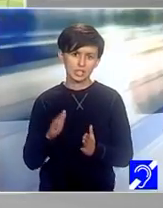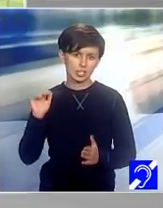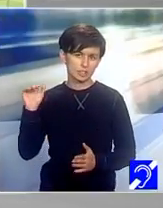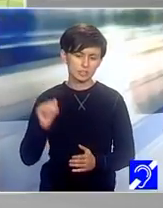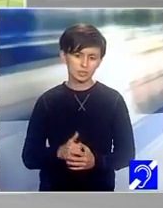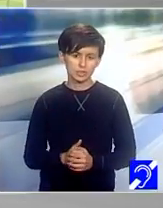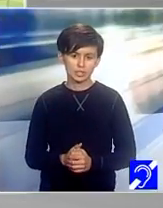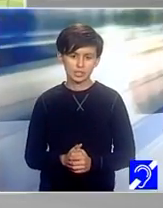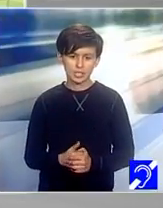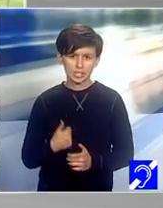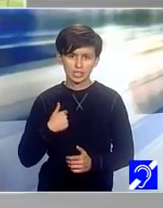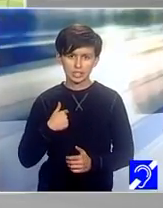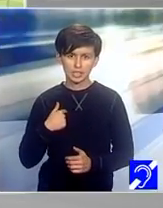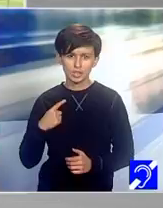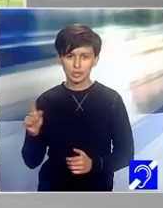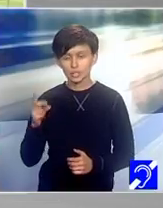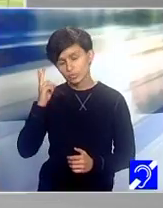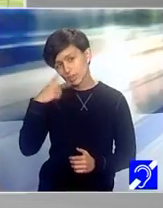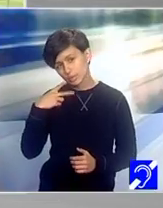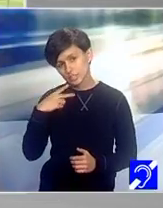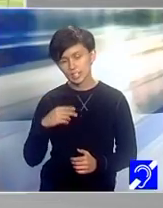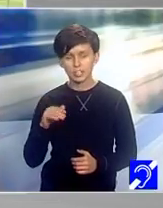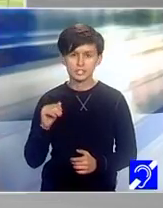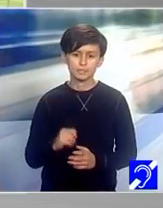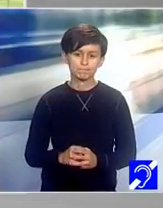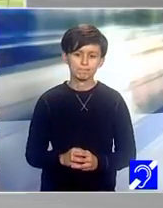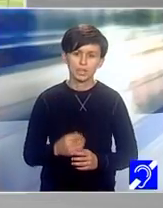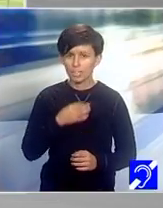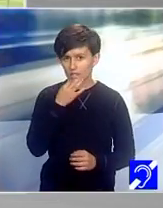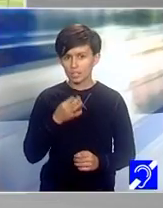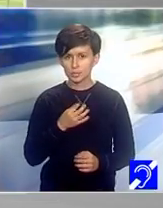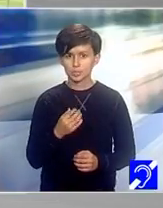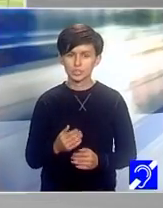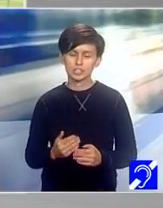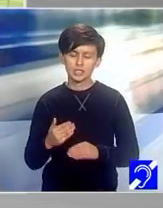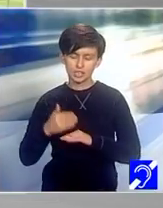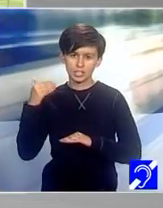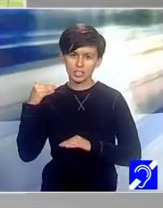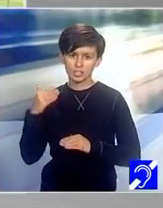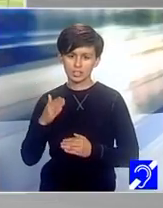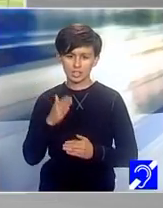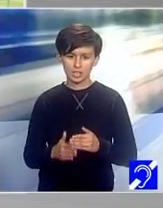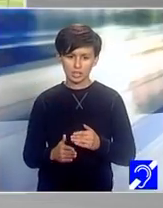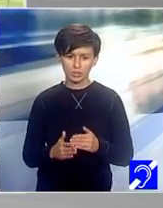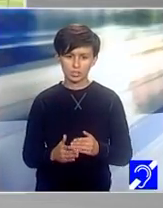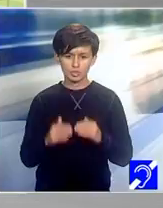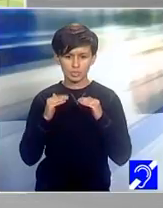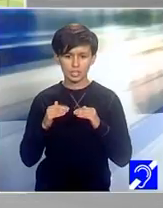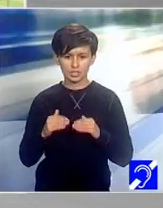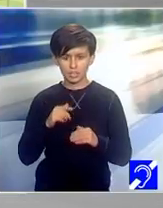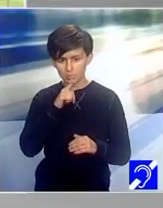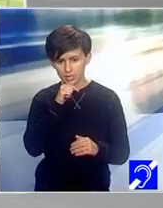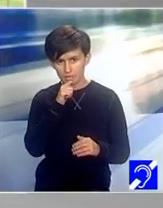Nu v-am înțeles, dacă puteți să repetați întrebarea. Să ne spuneți, înainte de ultima rundă, înainte de acest meci, unde ne